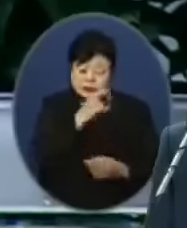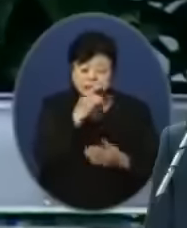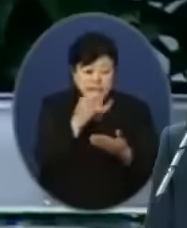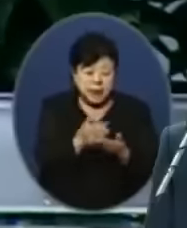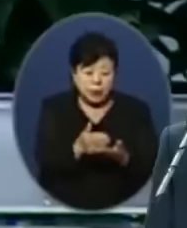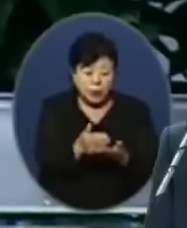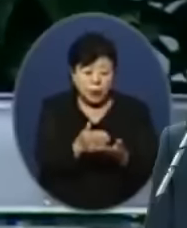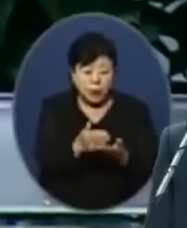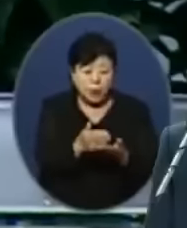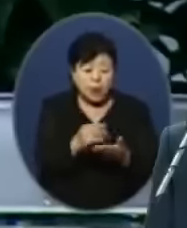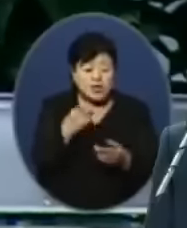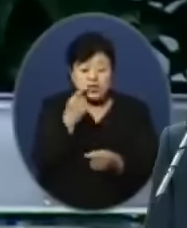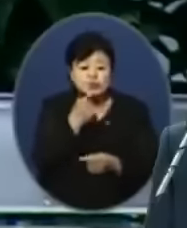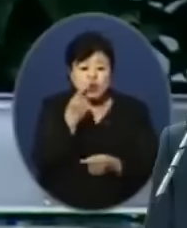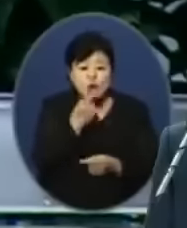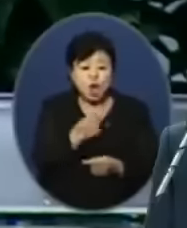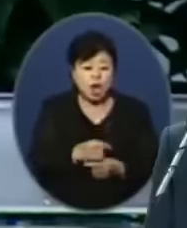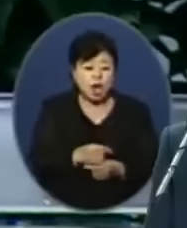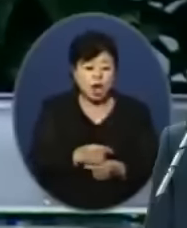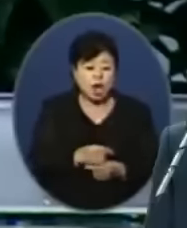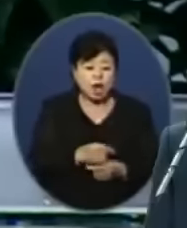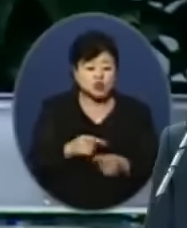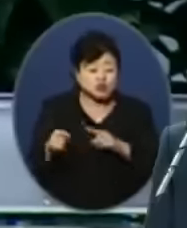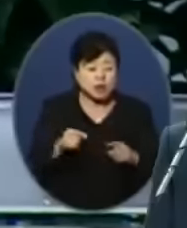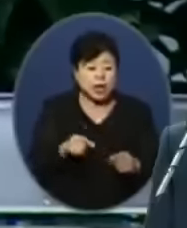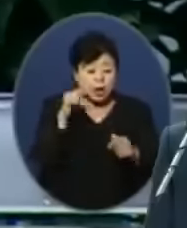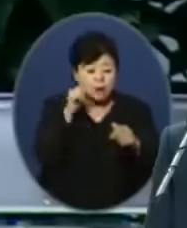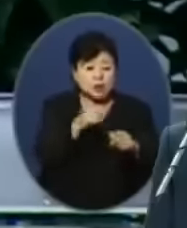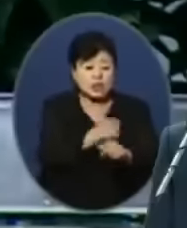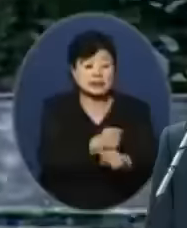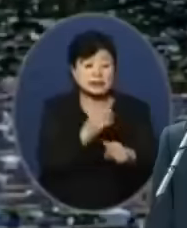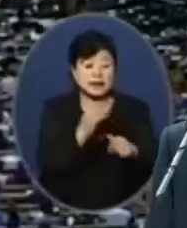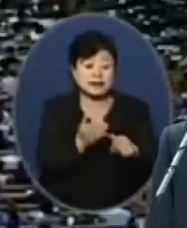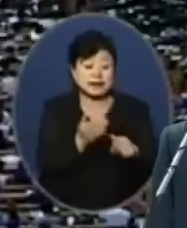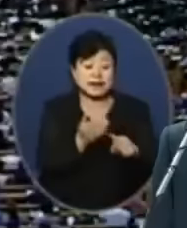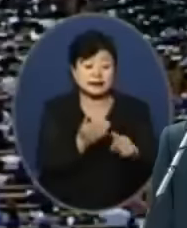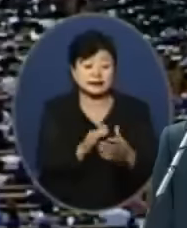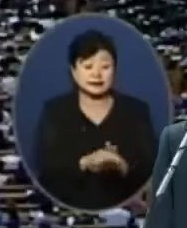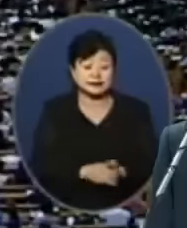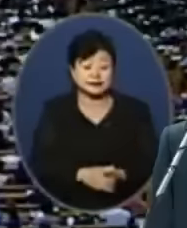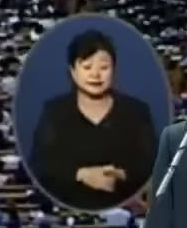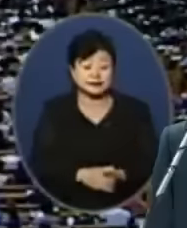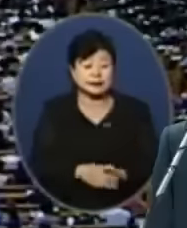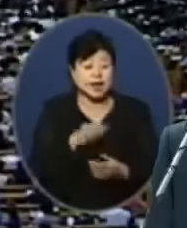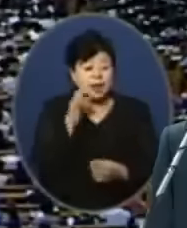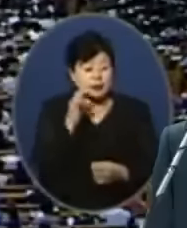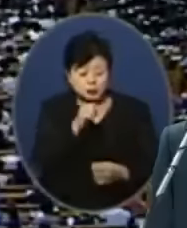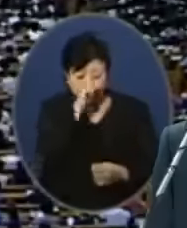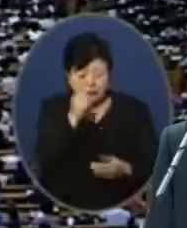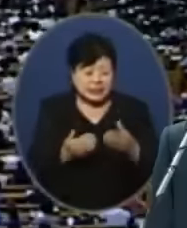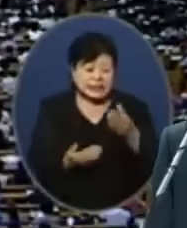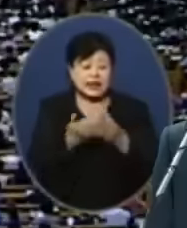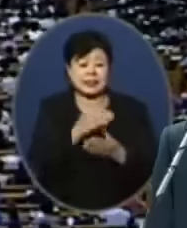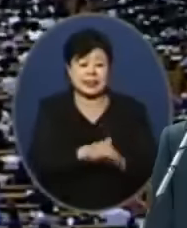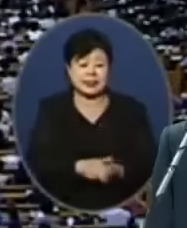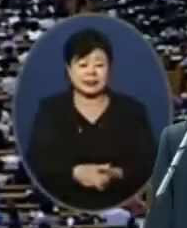말고 입술로 주장하고 명령하십시오. 좋은 일은 일어날